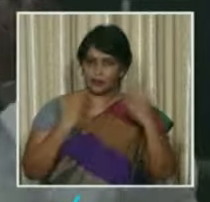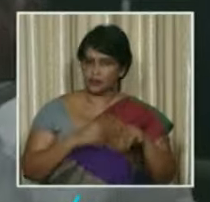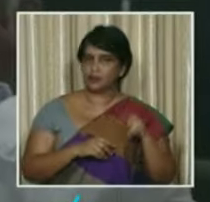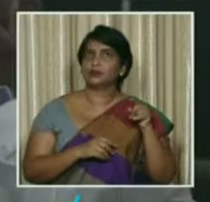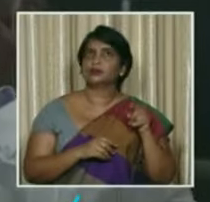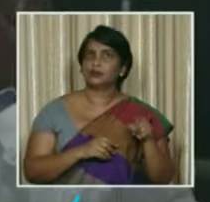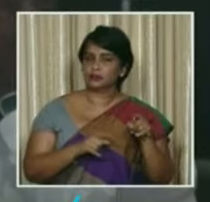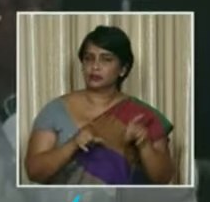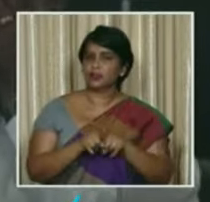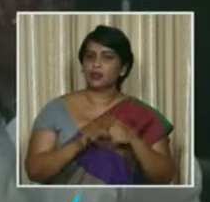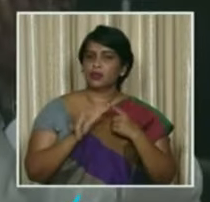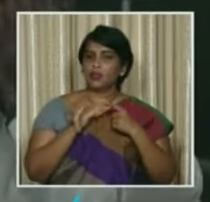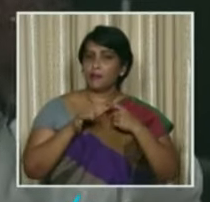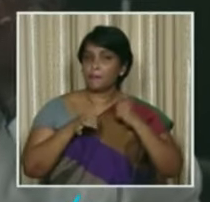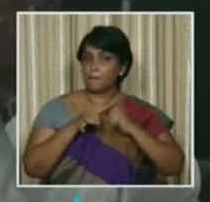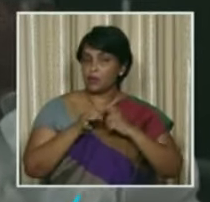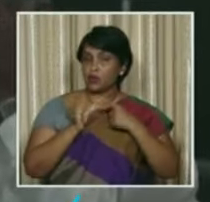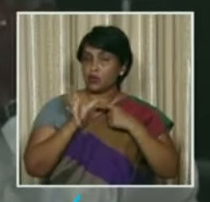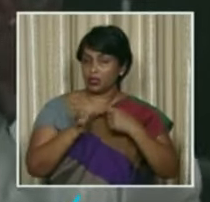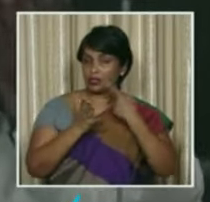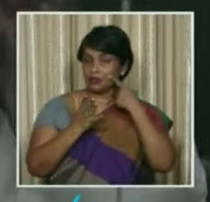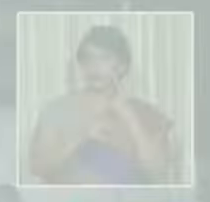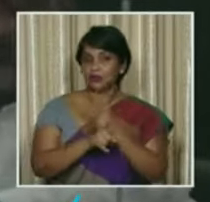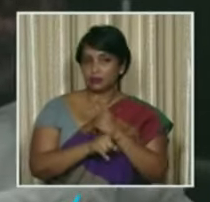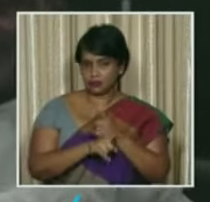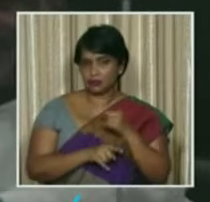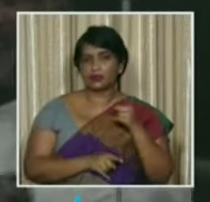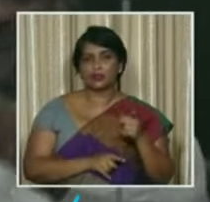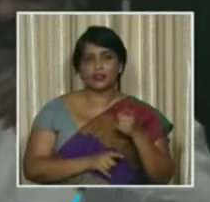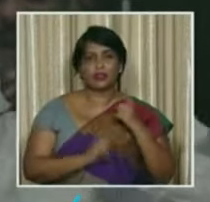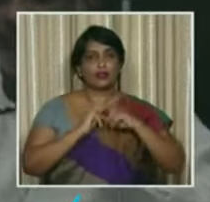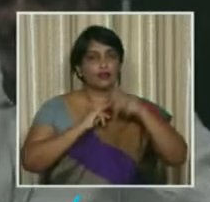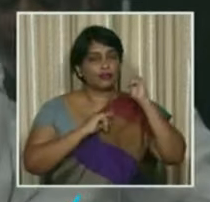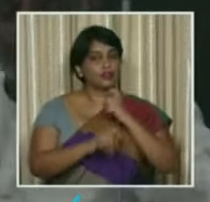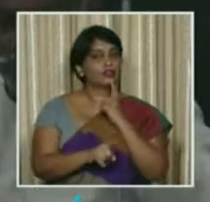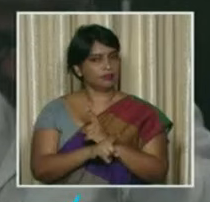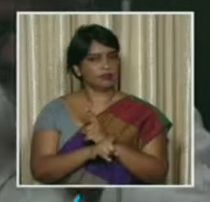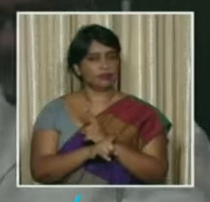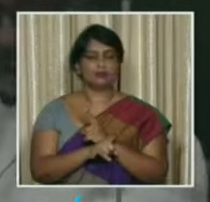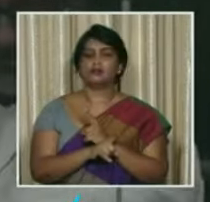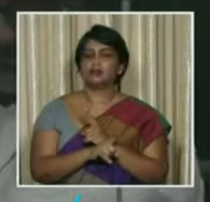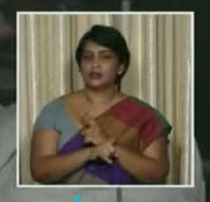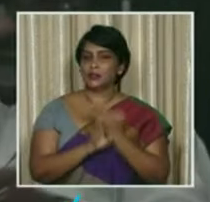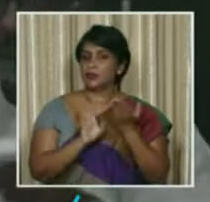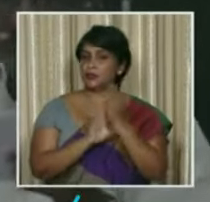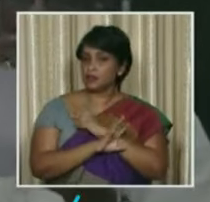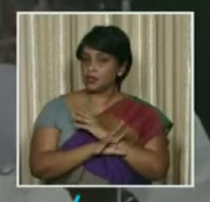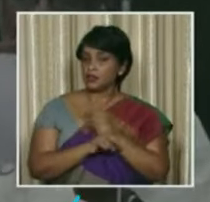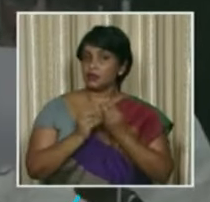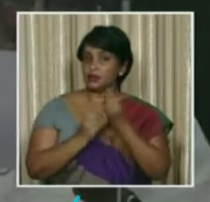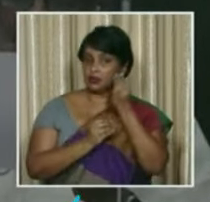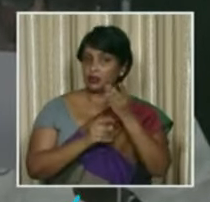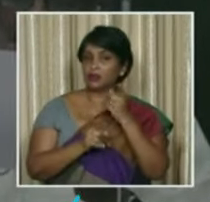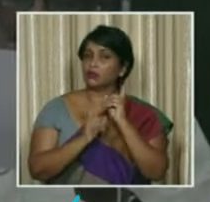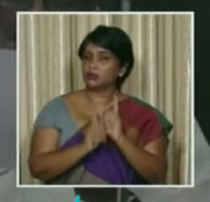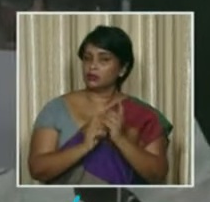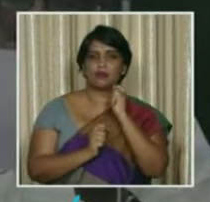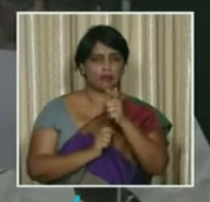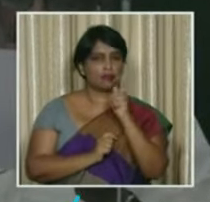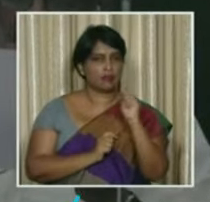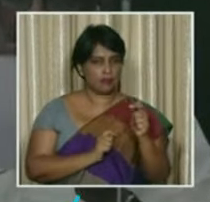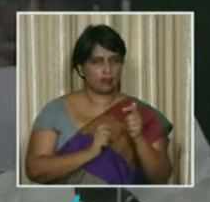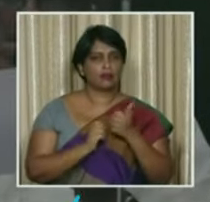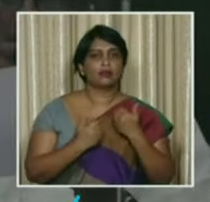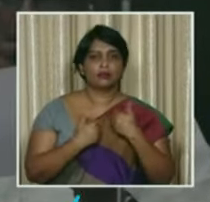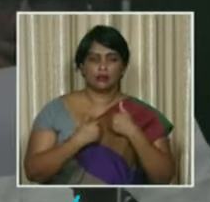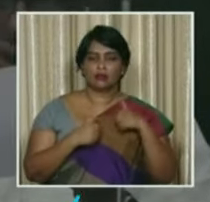යනවා. ඒ වගේම උත්තරපත්‍ර සමීක්ෂණය කරන ගුරුවරුන්ටත් විශ්වවිද්‍යාල කථික ආචාර්යවරුන්ටත් පසුගිය වර්ෂයේදී ලබා දුන්න දීමනාම ලබා දීම සඳහා